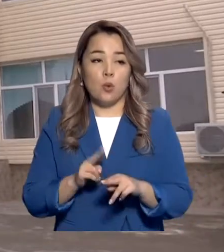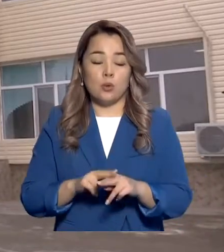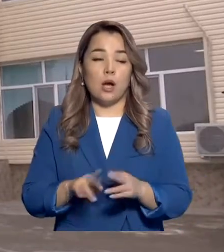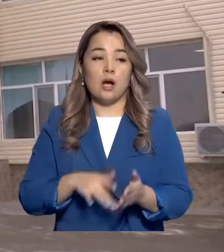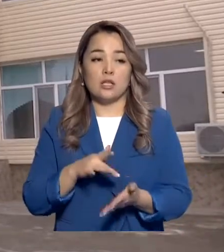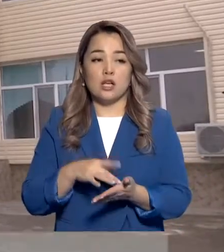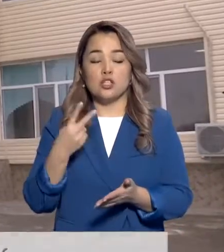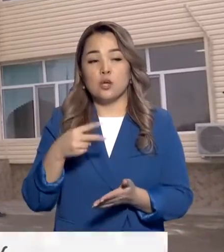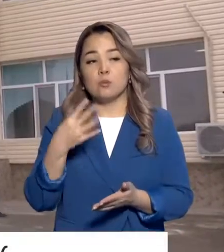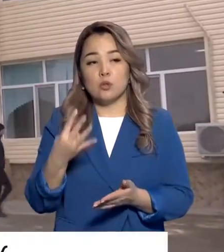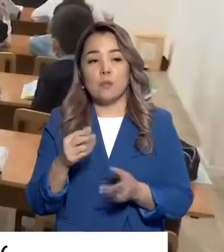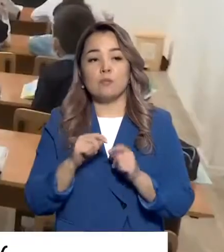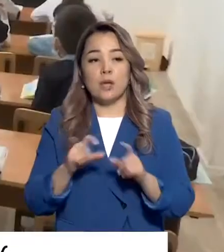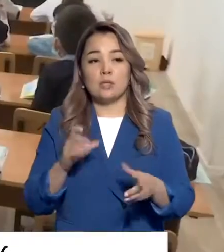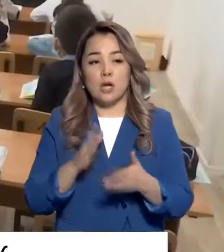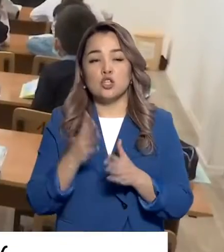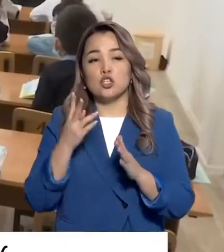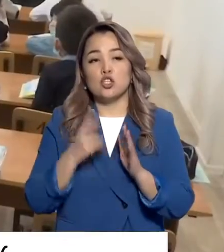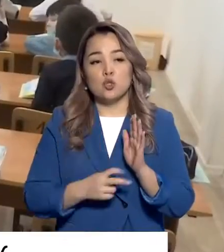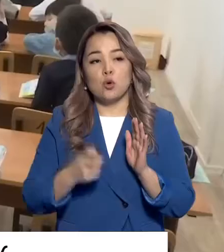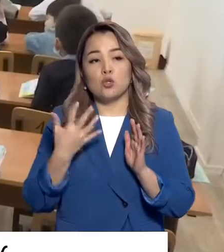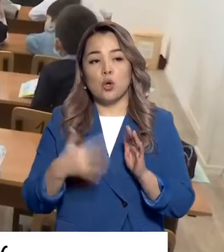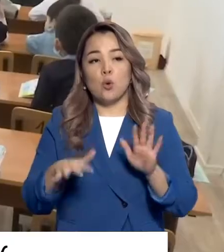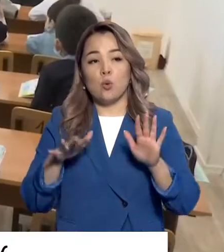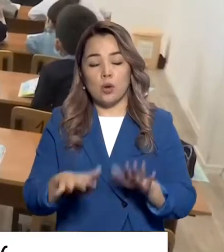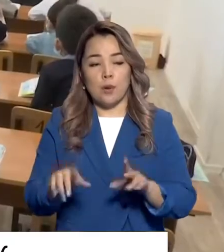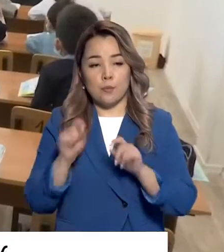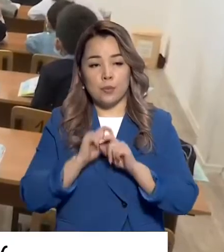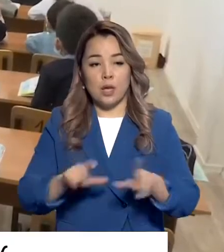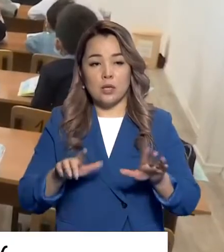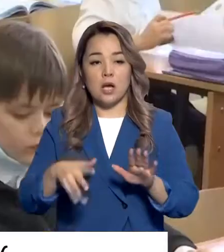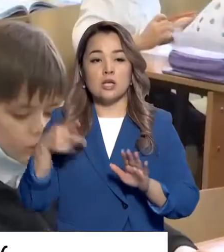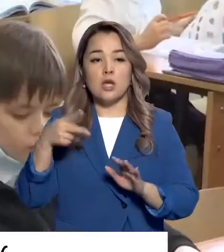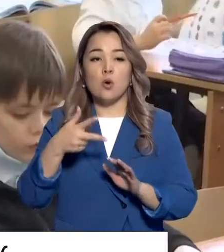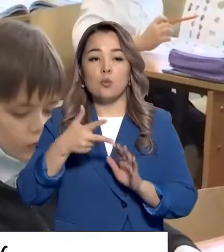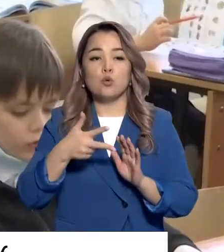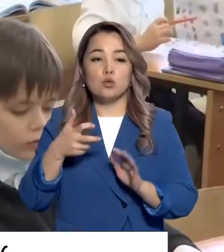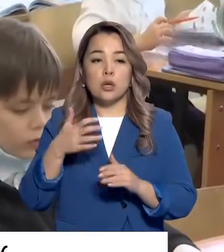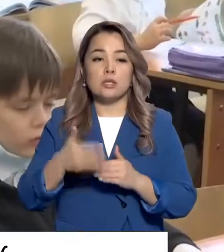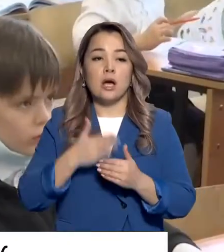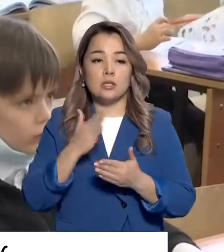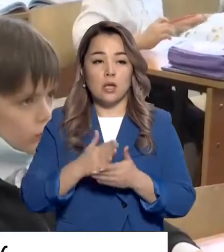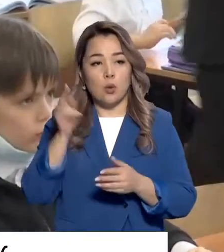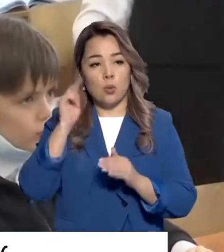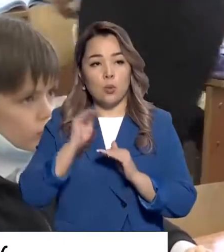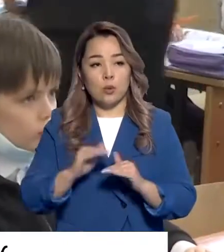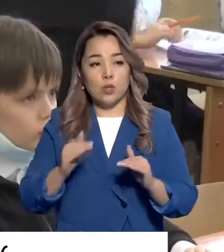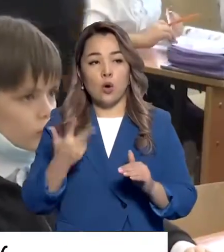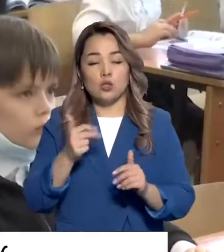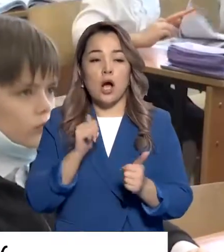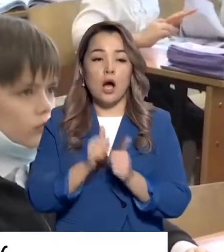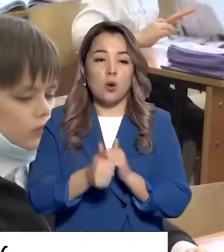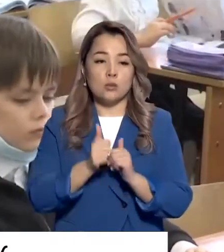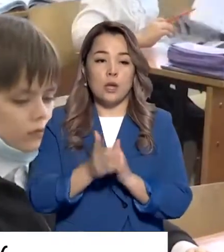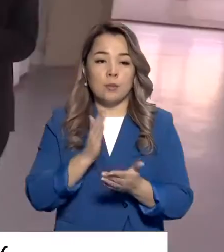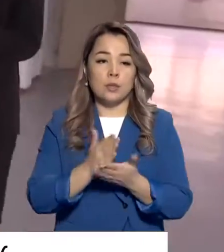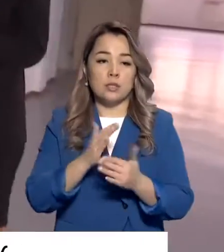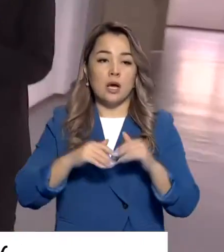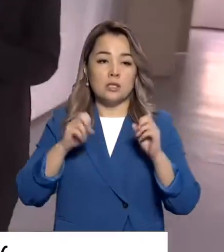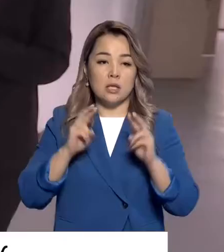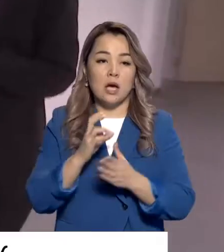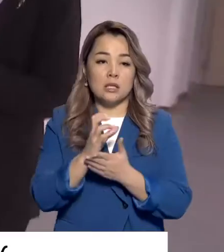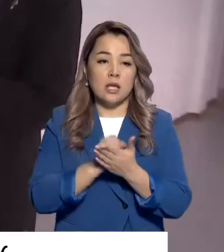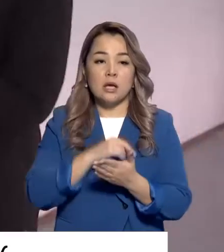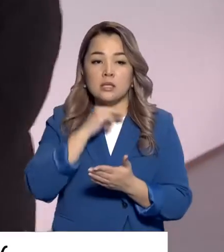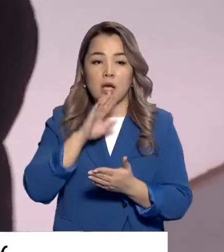қаладағы 24-ші мектеп. 750 орынға арналған білім ошағында қазір 2300-ден астам оқушы үш ауысыммен оқиды. Сондықтан кадр тапшылығы да